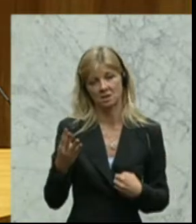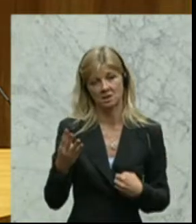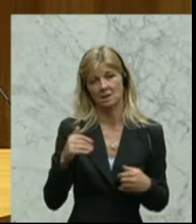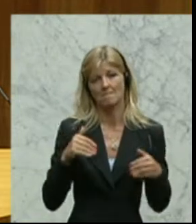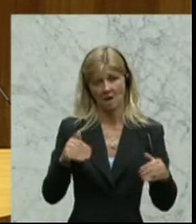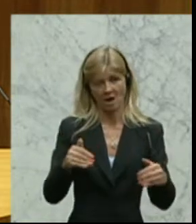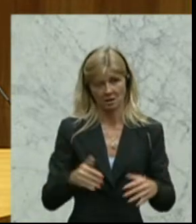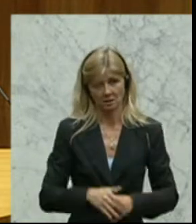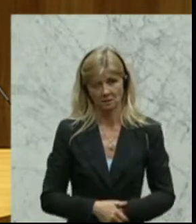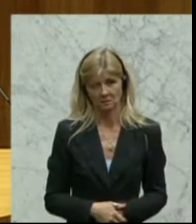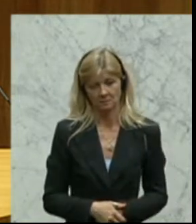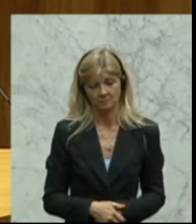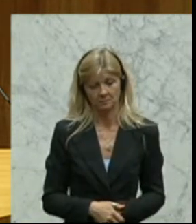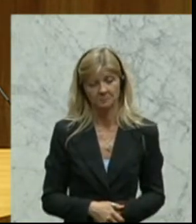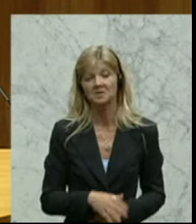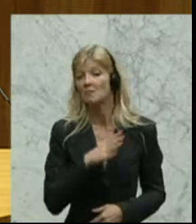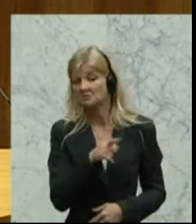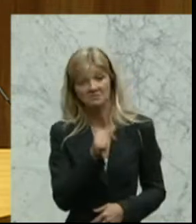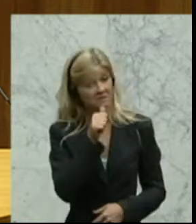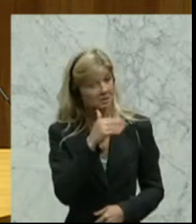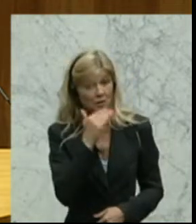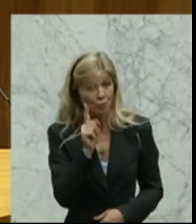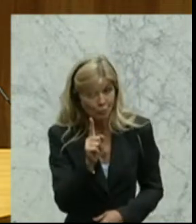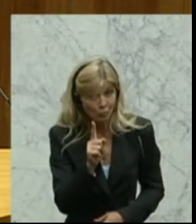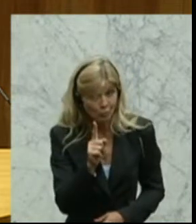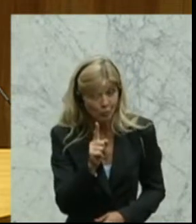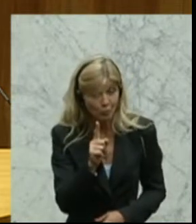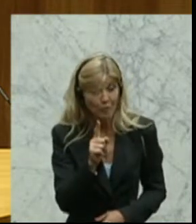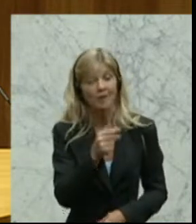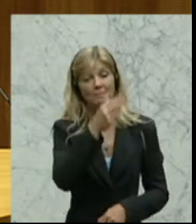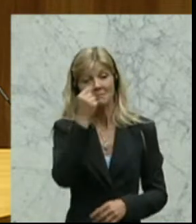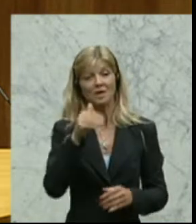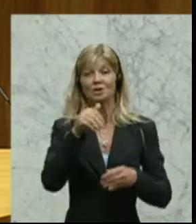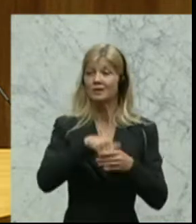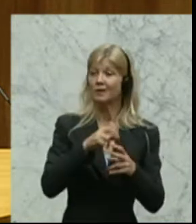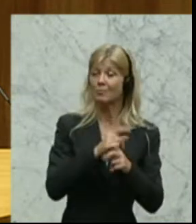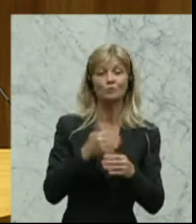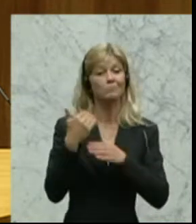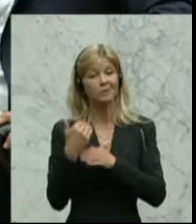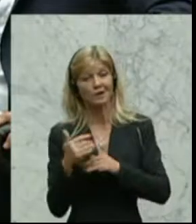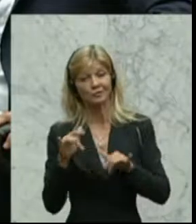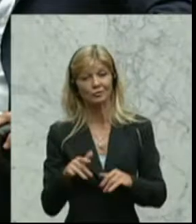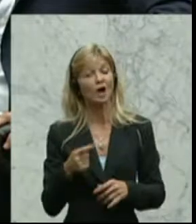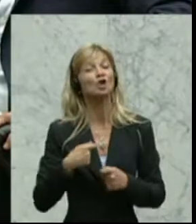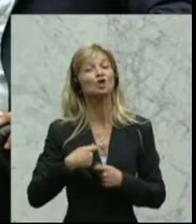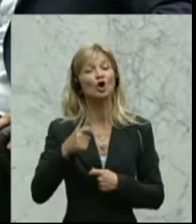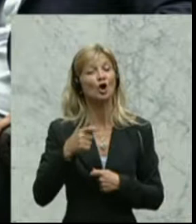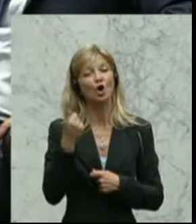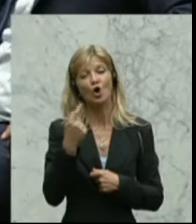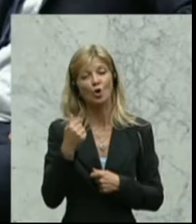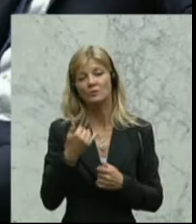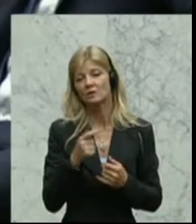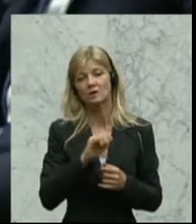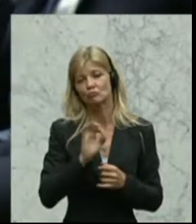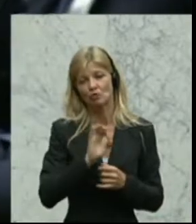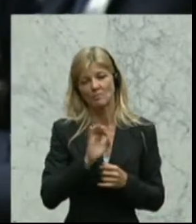genug wäre, womit die Menschen in diesem Land belastet werden, wird auch die Teuerung, die Inflation ein immer größer werdendes